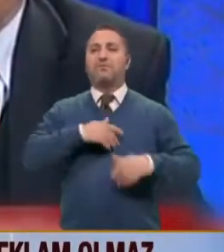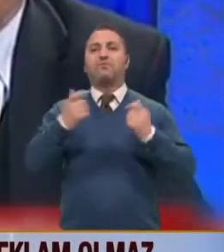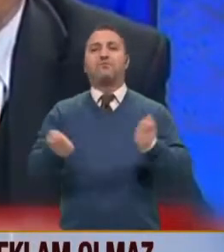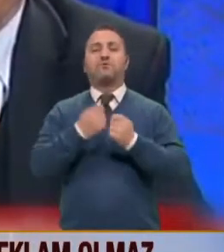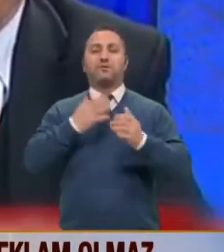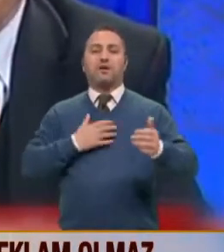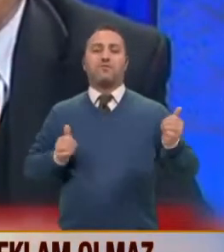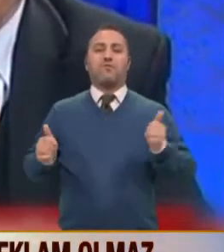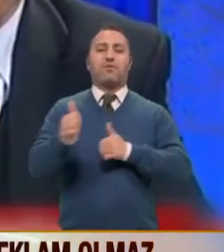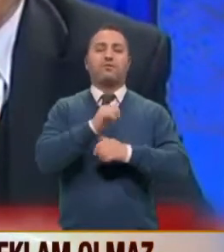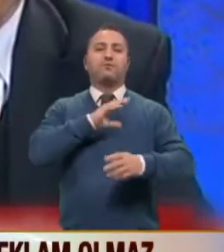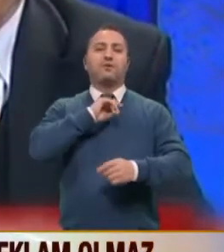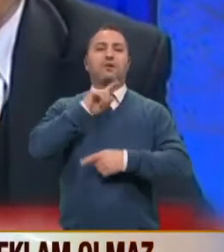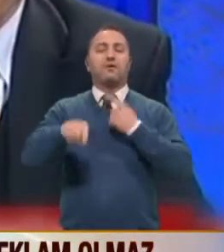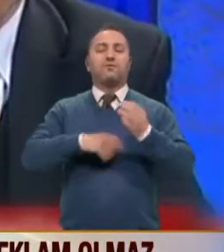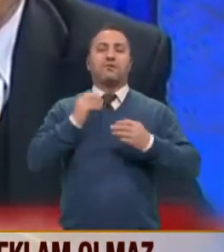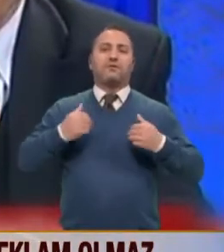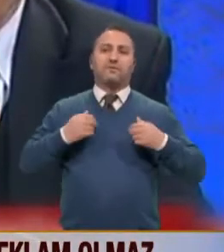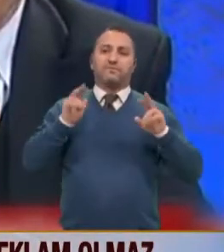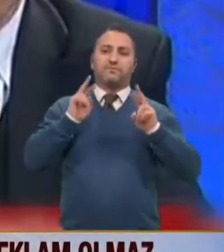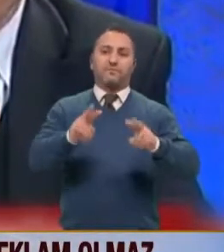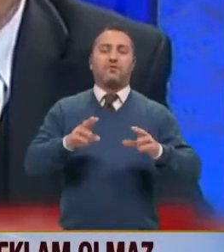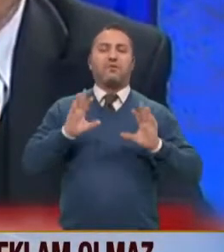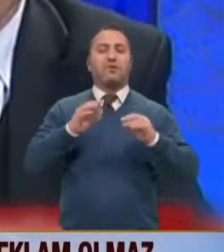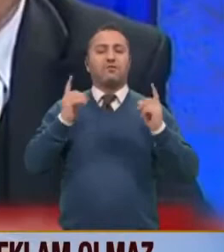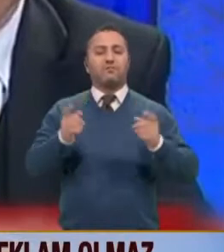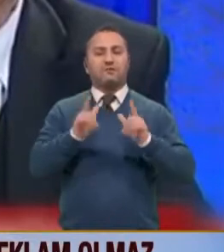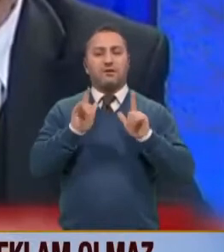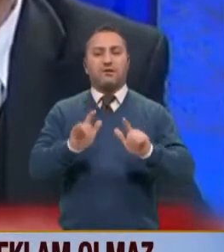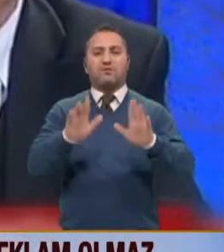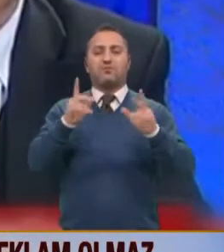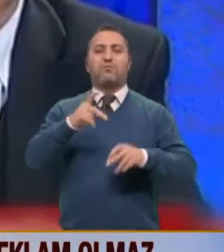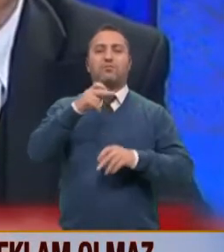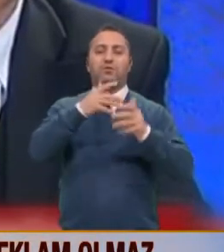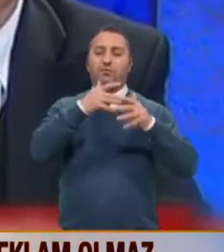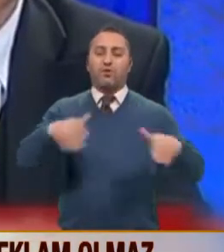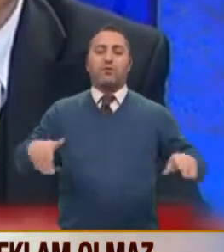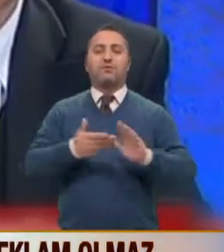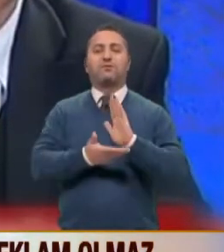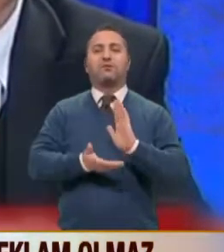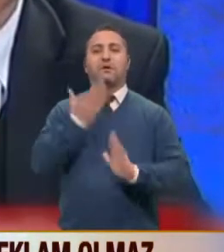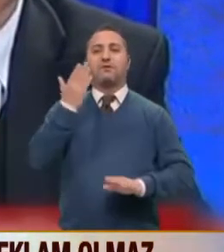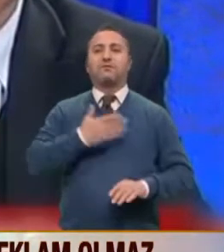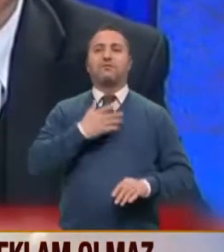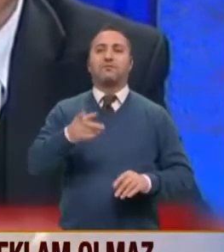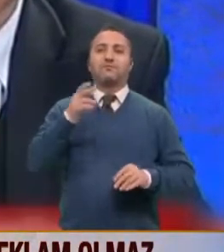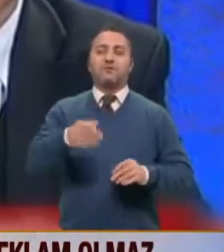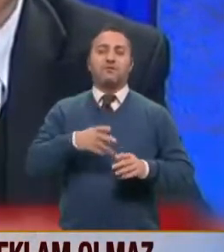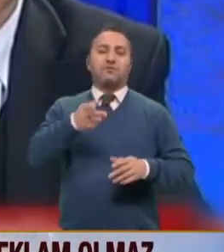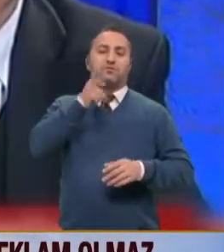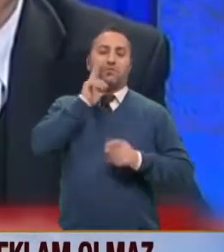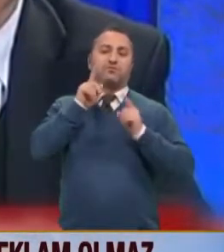sonra gayretler falan. Böyle bir şeye gerek yok. Protokolü kaldırmak lazım. Yani sonuç